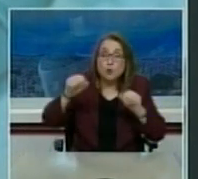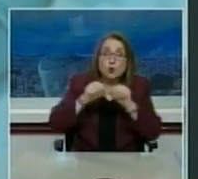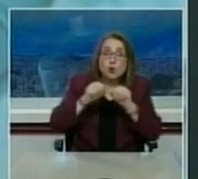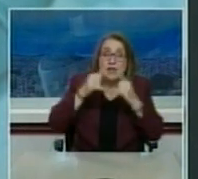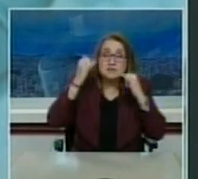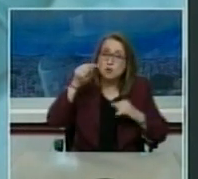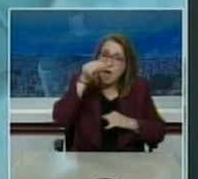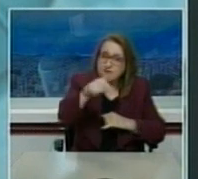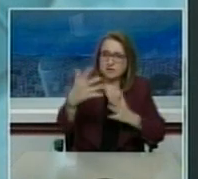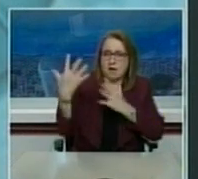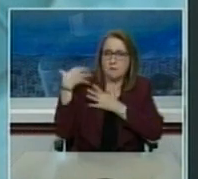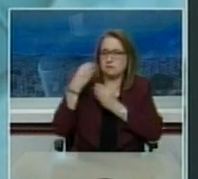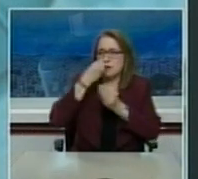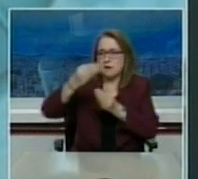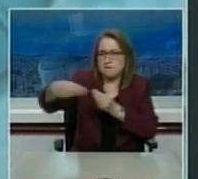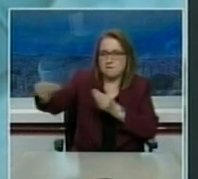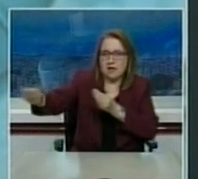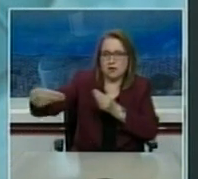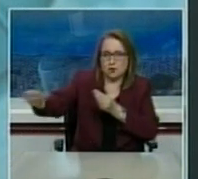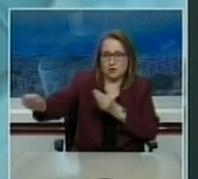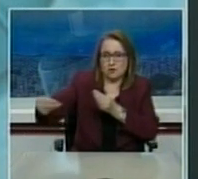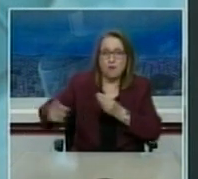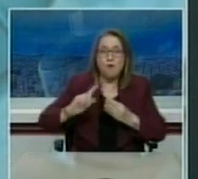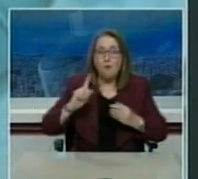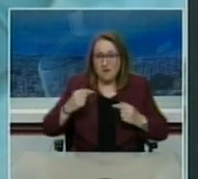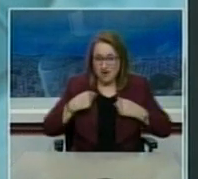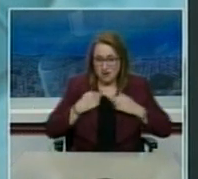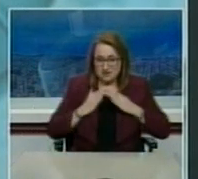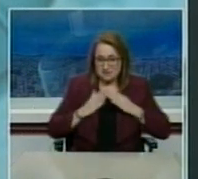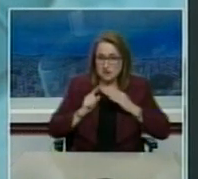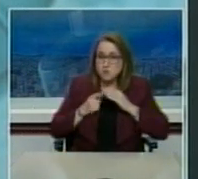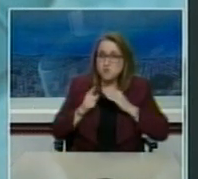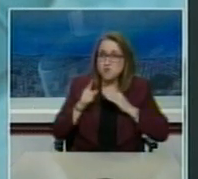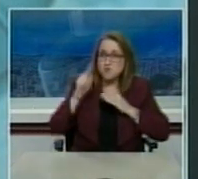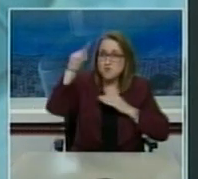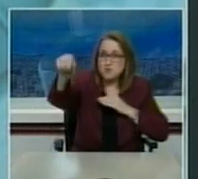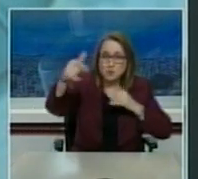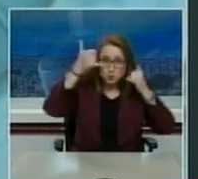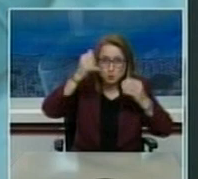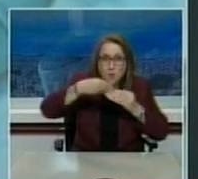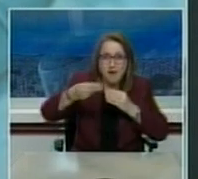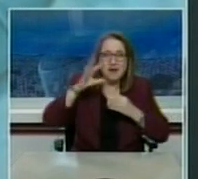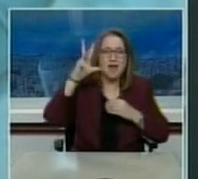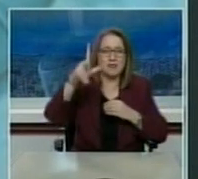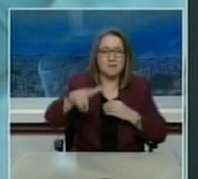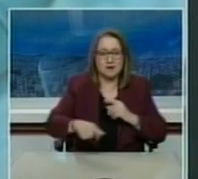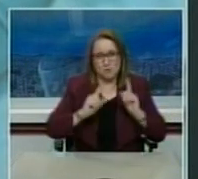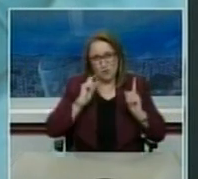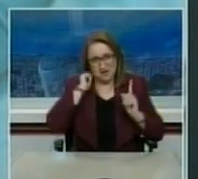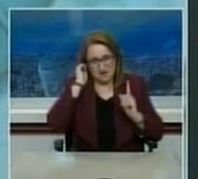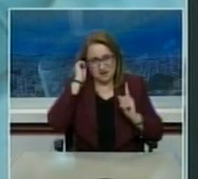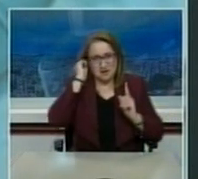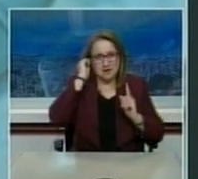αναλάβουν εκείνοι τη σύντησή τους μέχρι την άρση του περιορισμού κυκλοφορίας. Είναι σημαντικό να κατανοήσουμε όλοι μας ότι απαιτείται να μειώσουμε τις μετακινήσεις